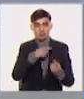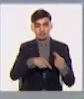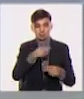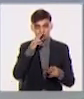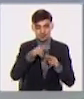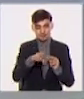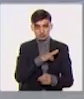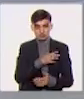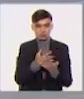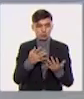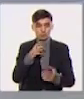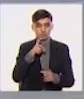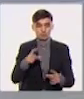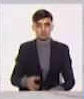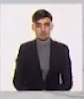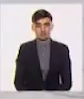қалған азаматтар да бар екен.